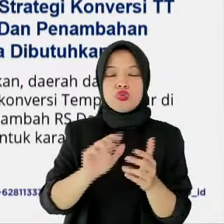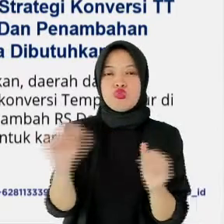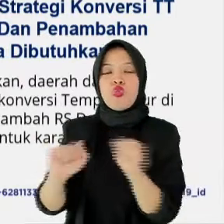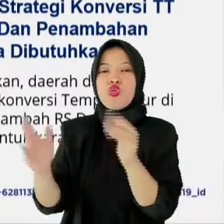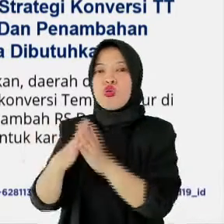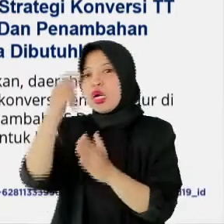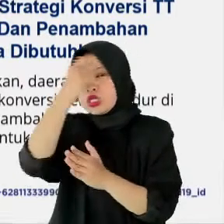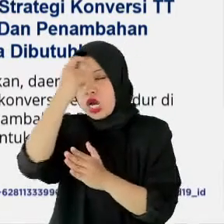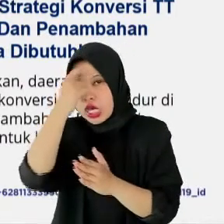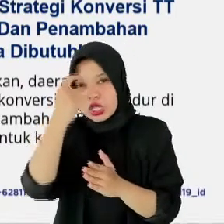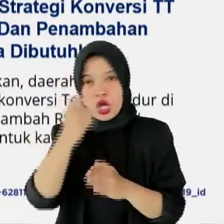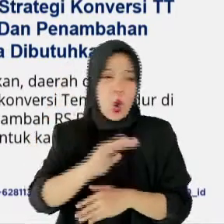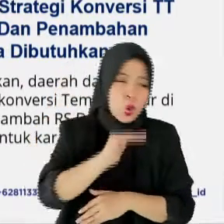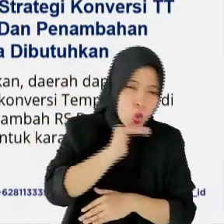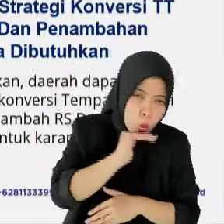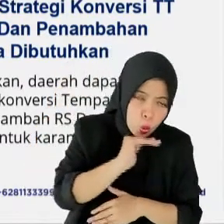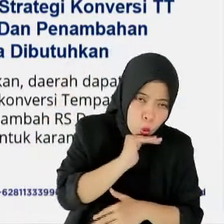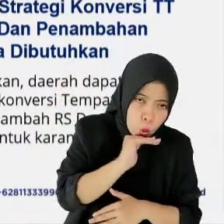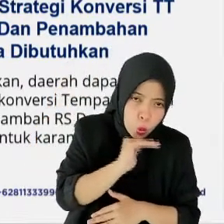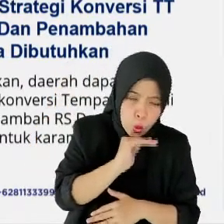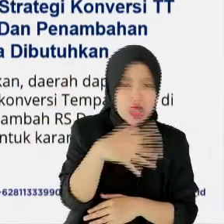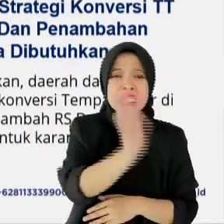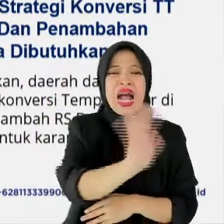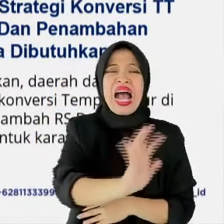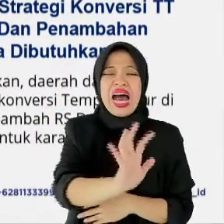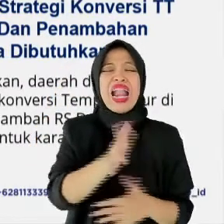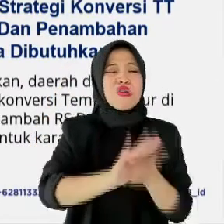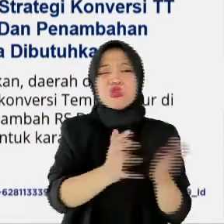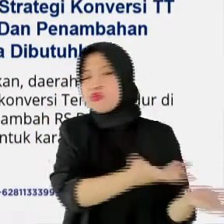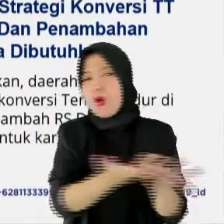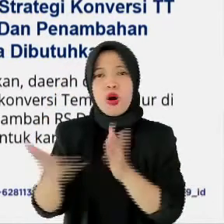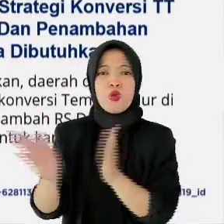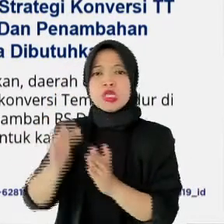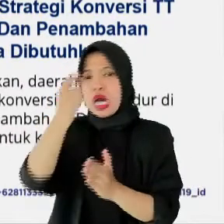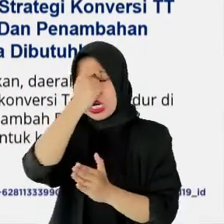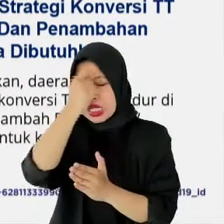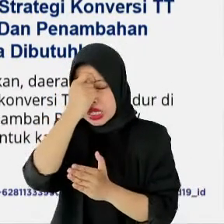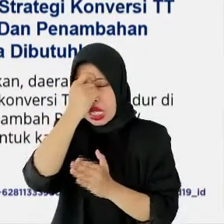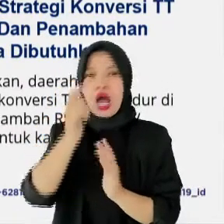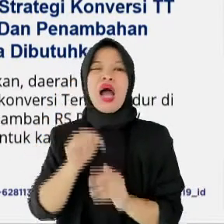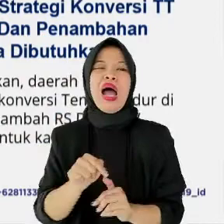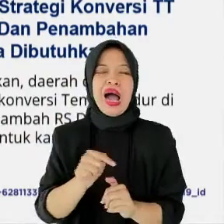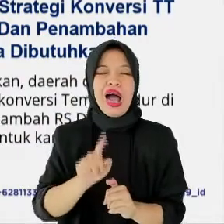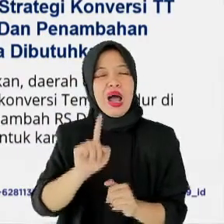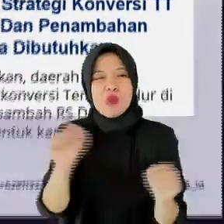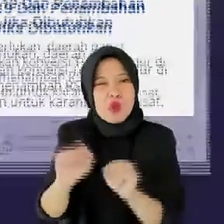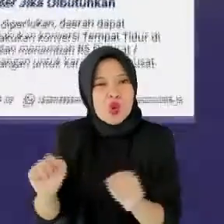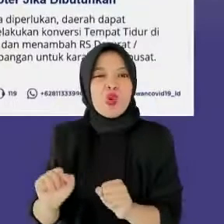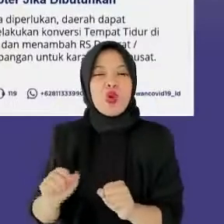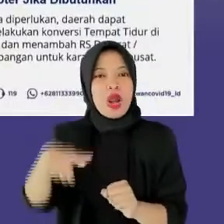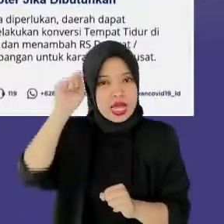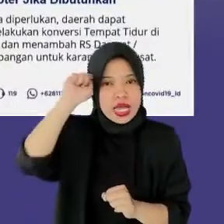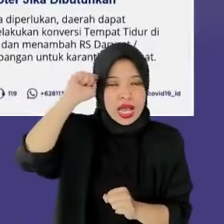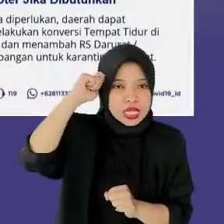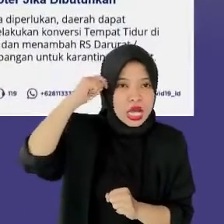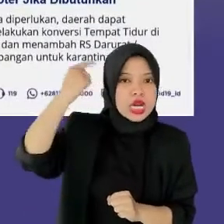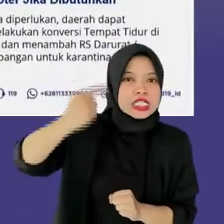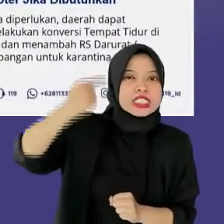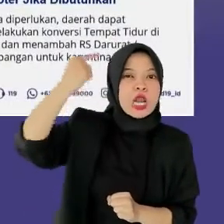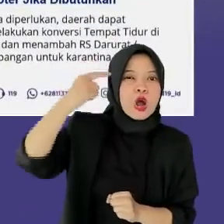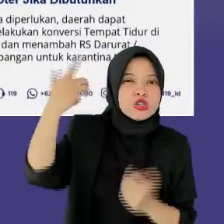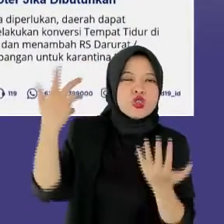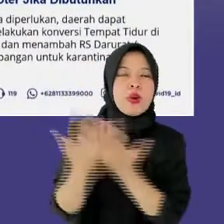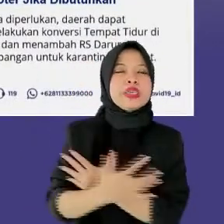aja ke rumah sakit, tidak usah menunggu sampai nggak bisa ditahan baru pergi gitu. Nah, harus kita sering ingatkan juga